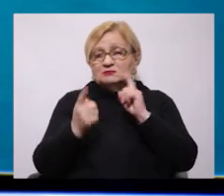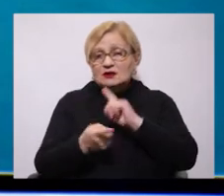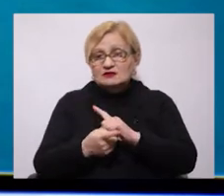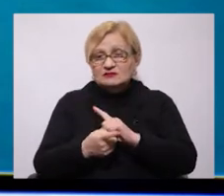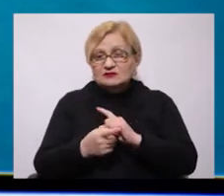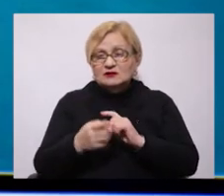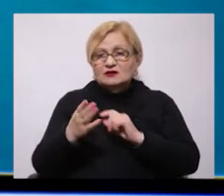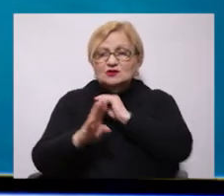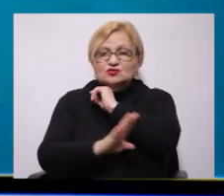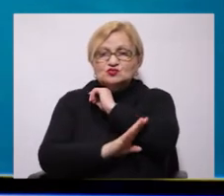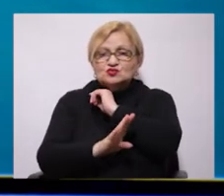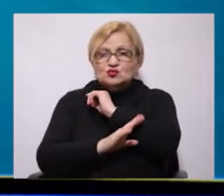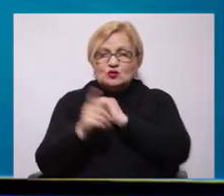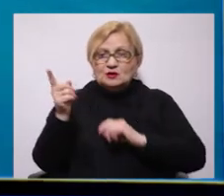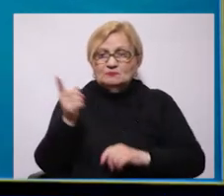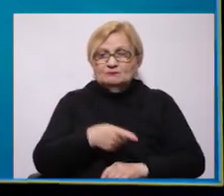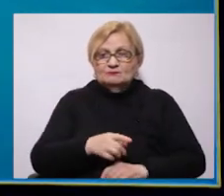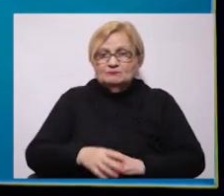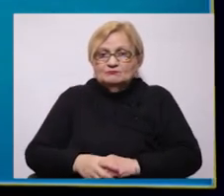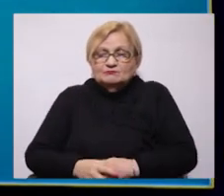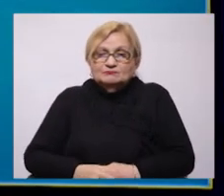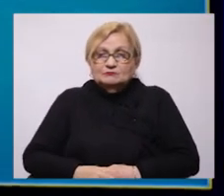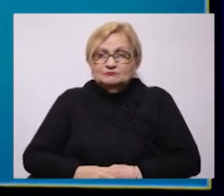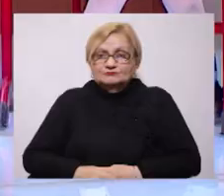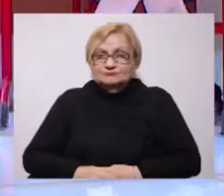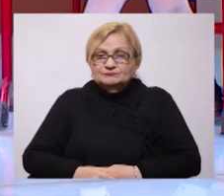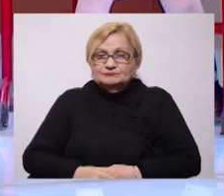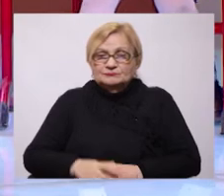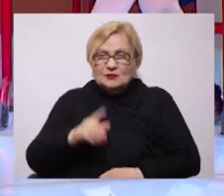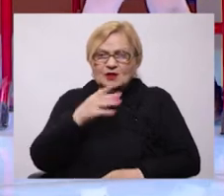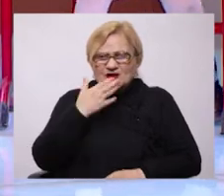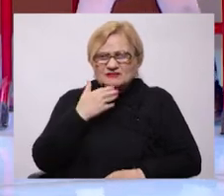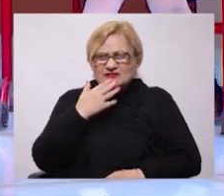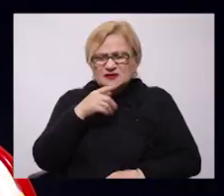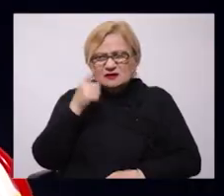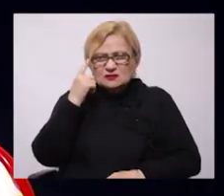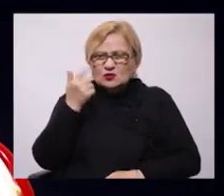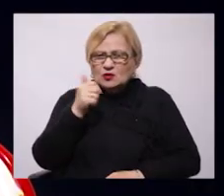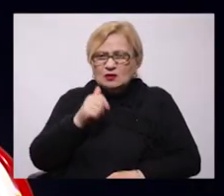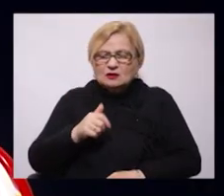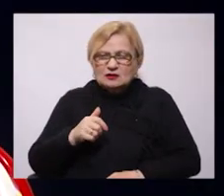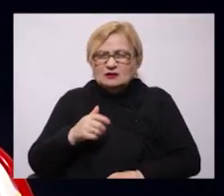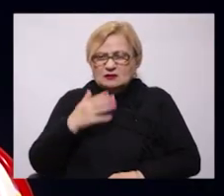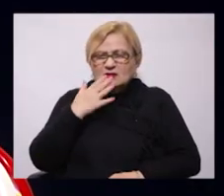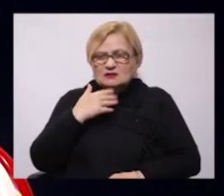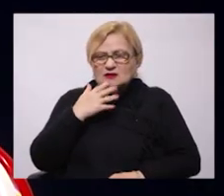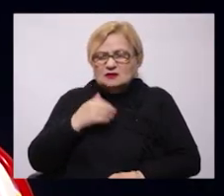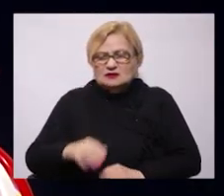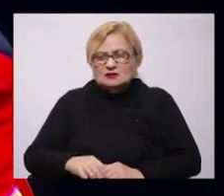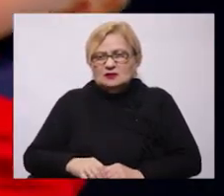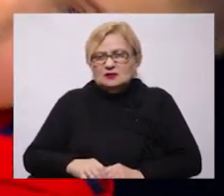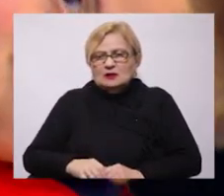ჭირდება. აი ასეთი ჯოხი. ლუკა, აბა ამასოს დააკვირდი. მარტივია შე როგორ ფიქრობ? კი. კი ბატონო